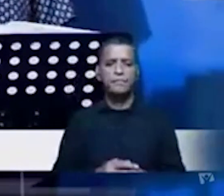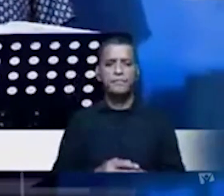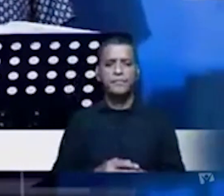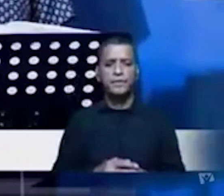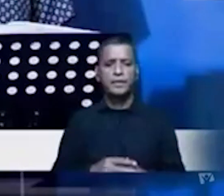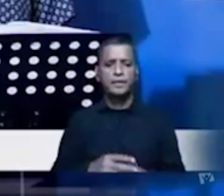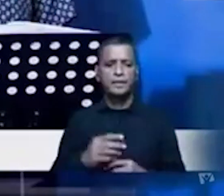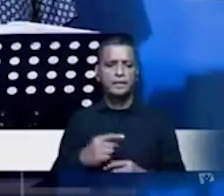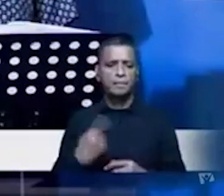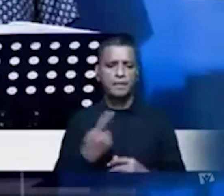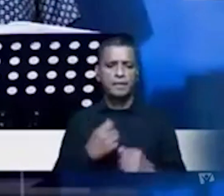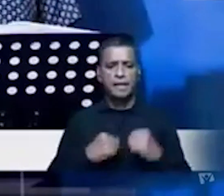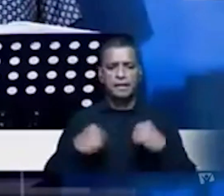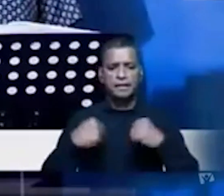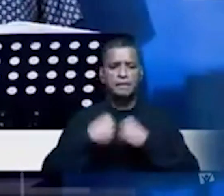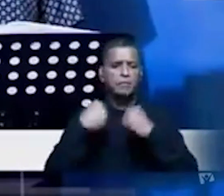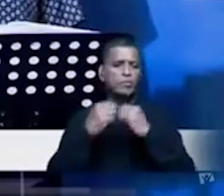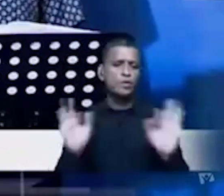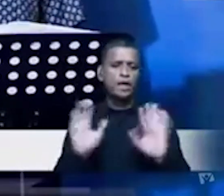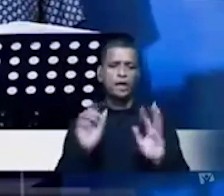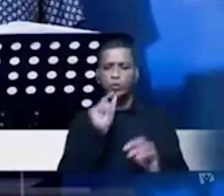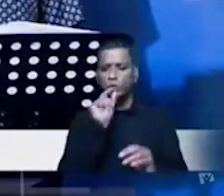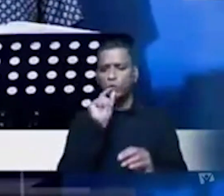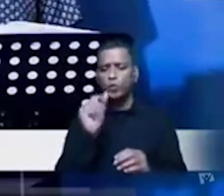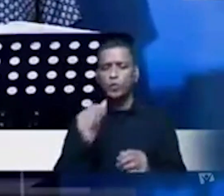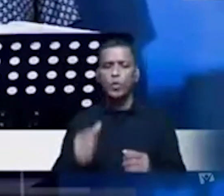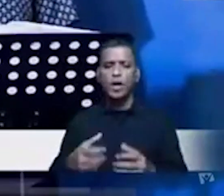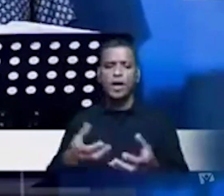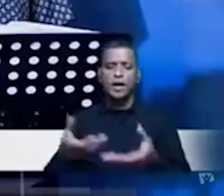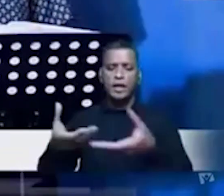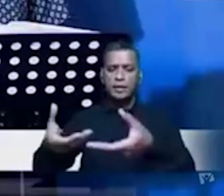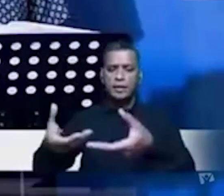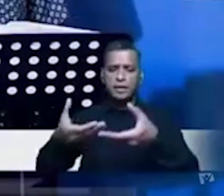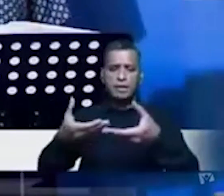kita bertanding bukan untuk